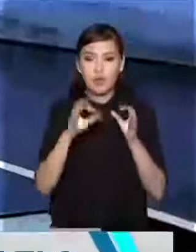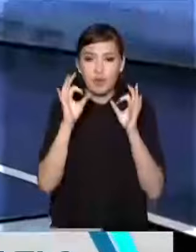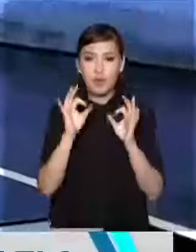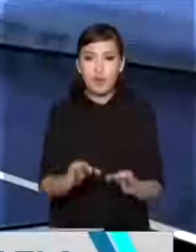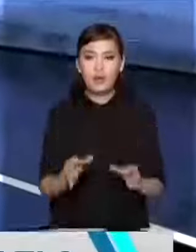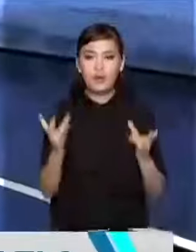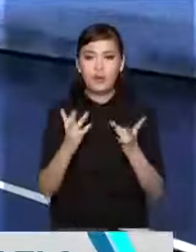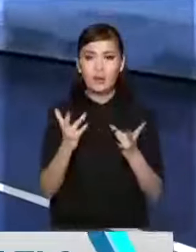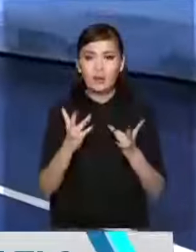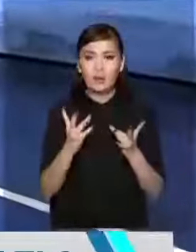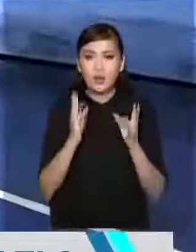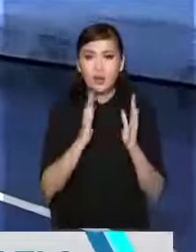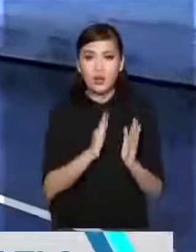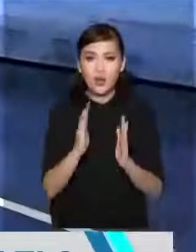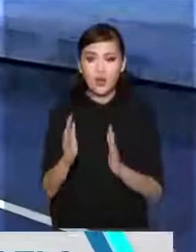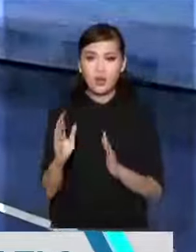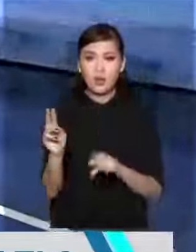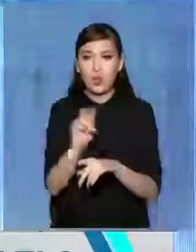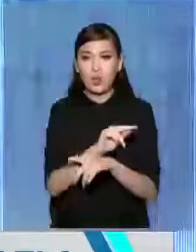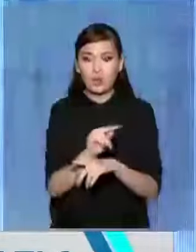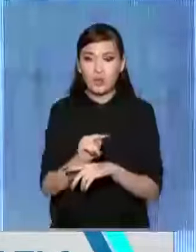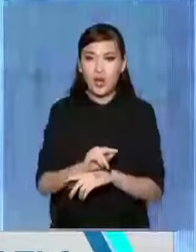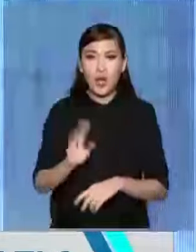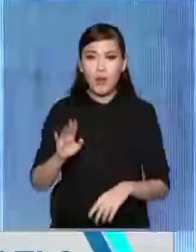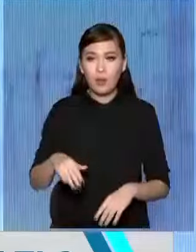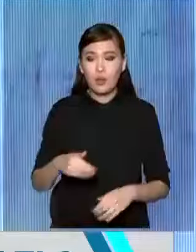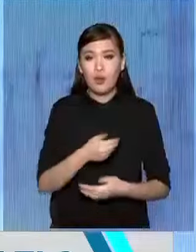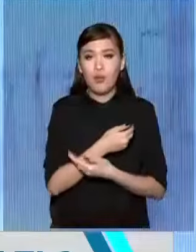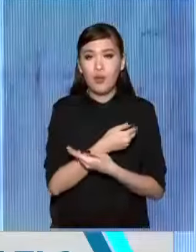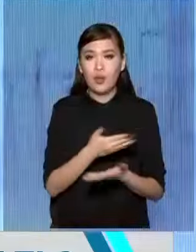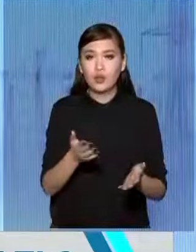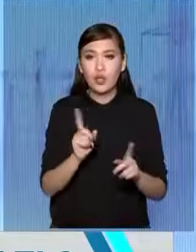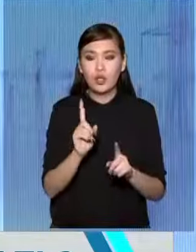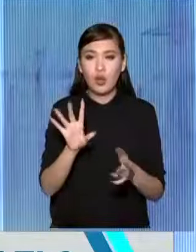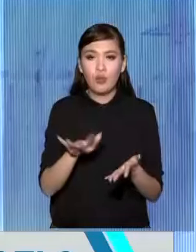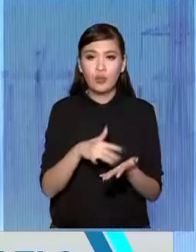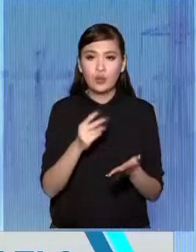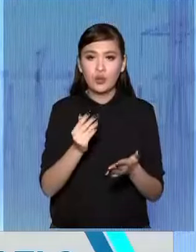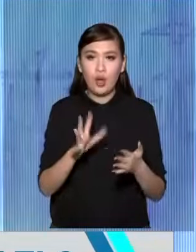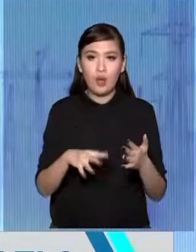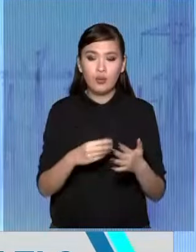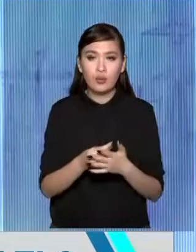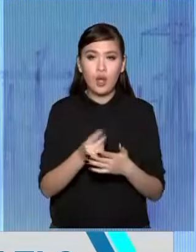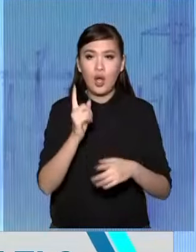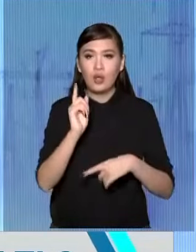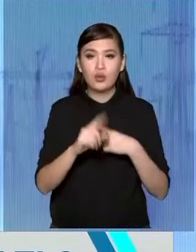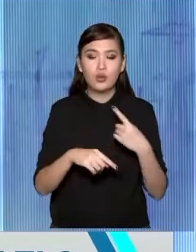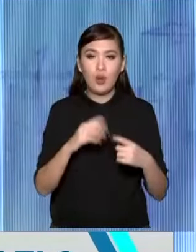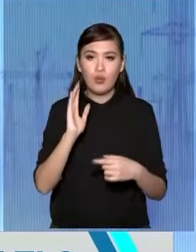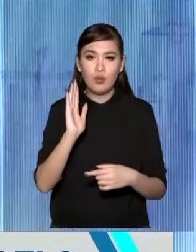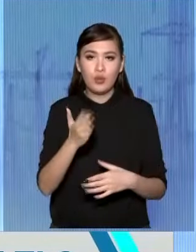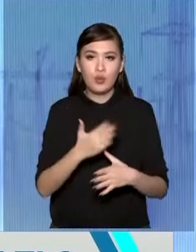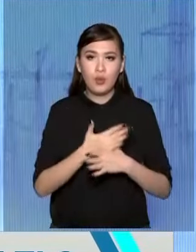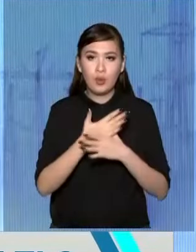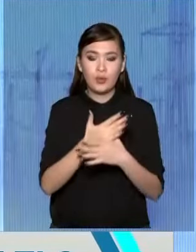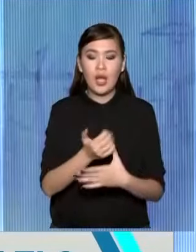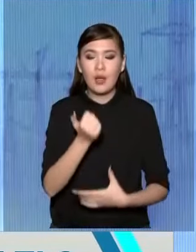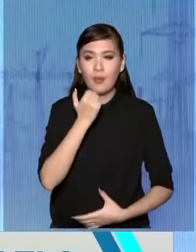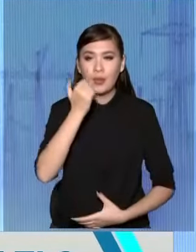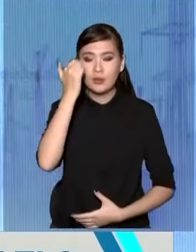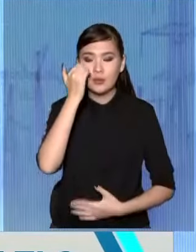или состояние, и тогда, пожалуйста, бюджет сможет его в дальнейшем, так сказать, финансировать. Жакоб Галевич,